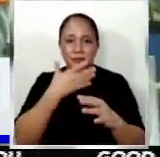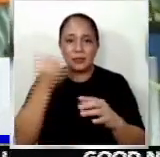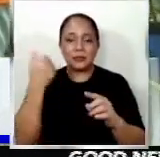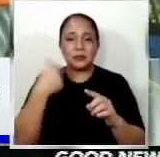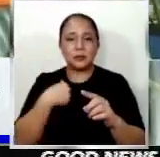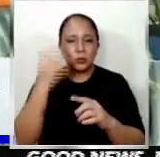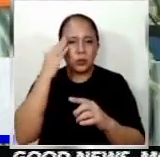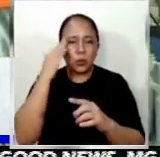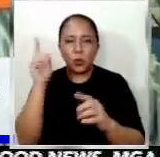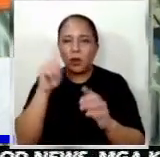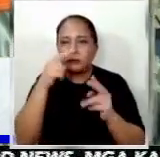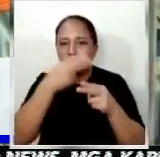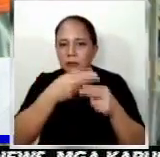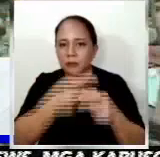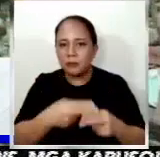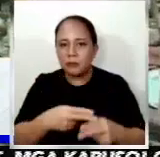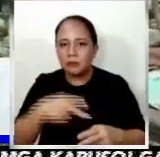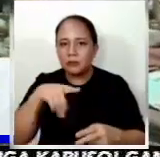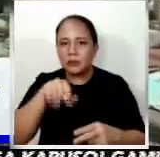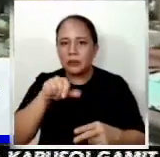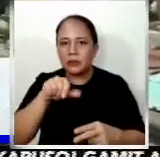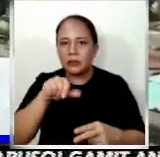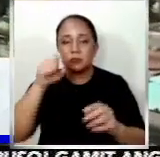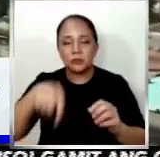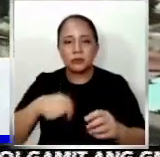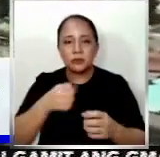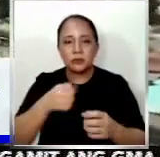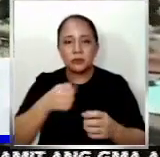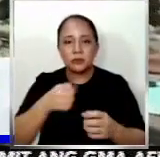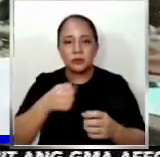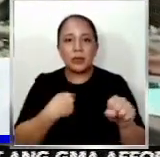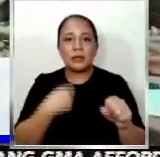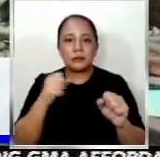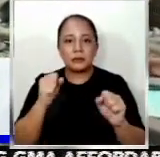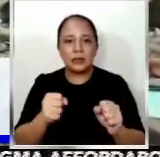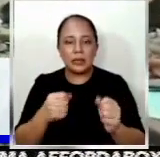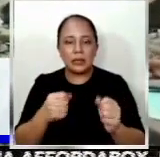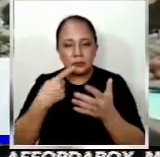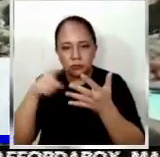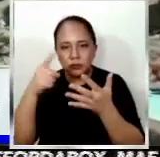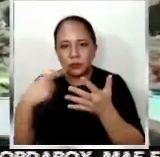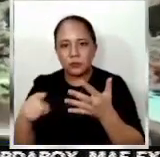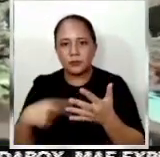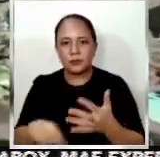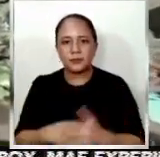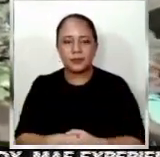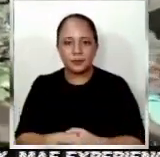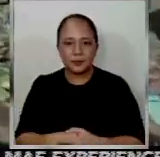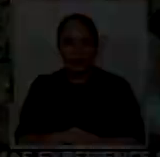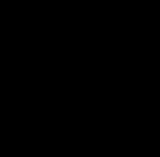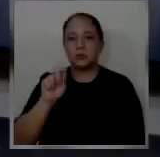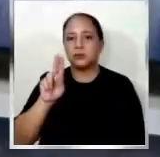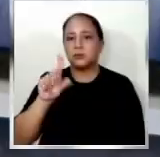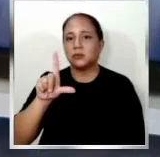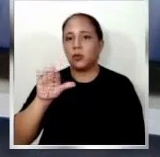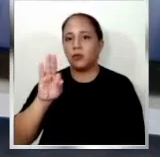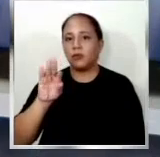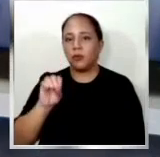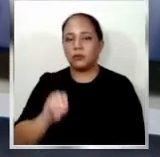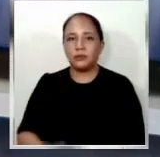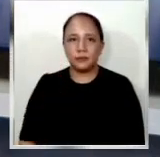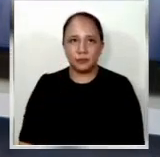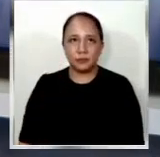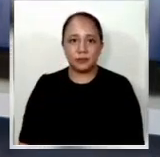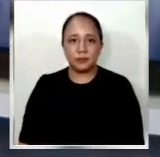ng mga PDL na nakatakda ng makalaya para ito'y kanilang masuri. Mariz Umali, Nakatutok, 24 Oras. Mga